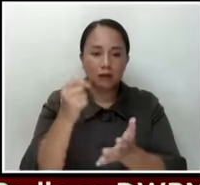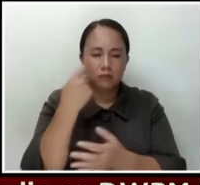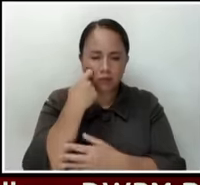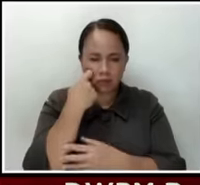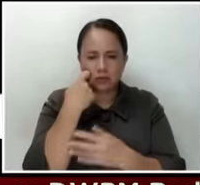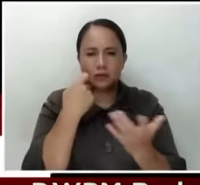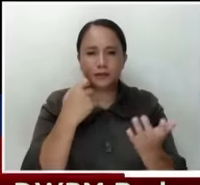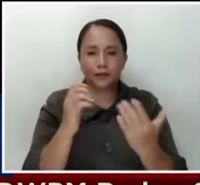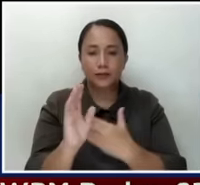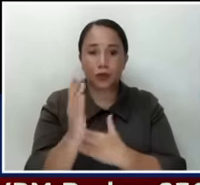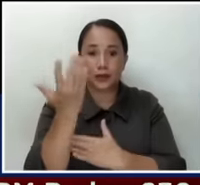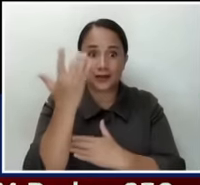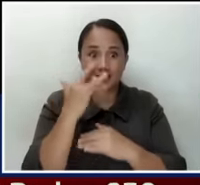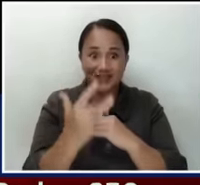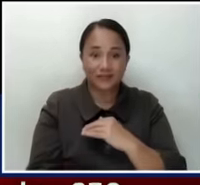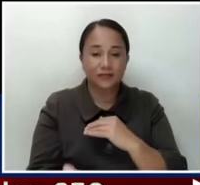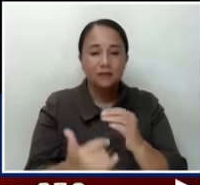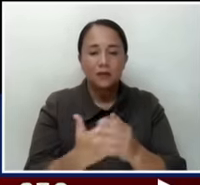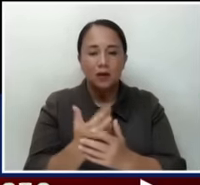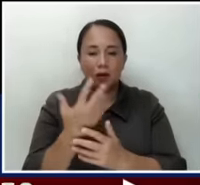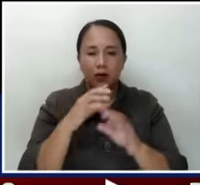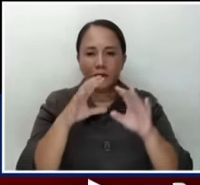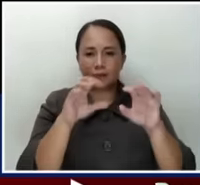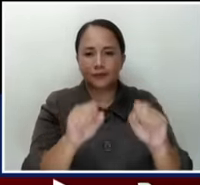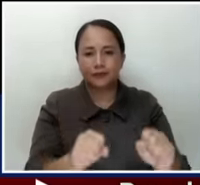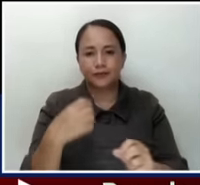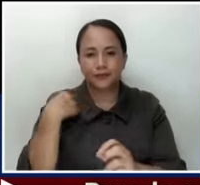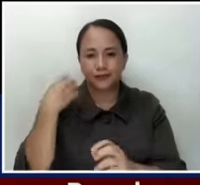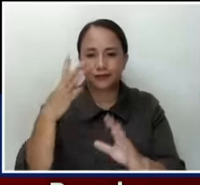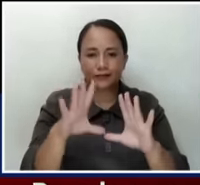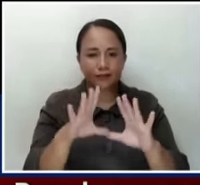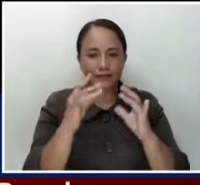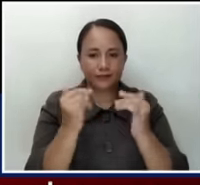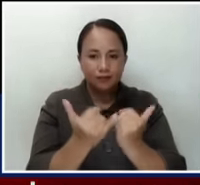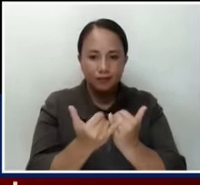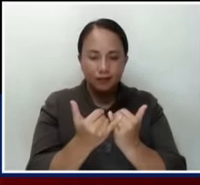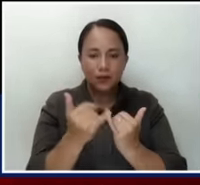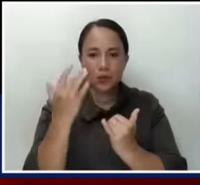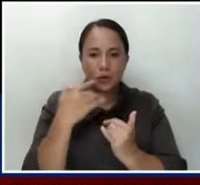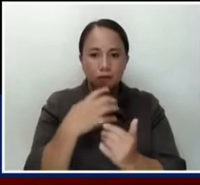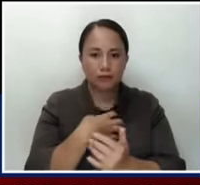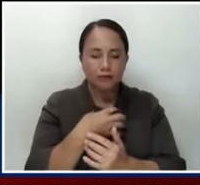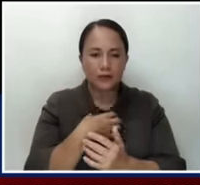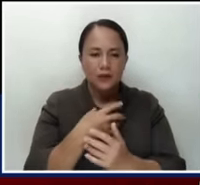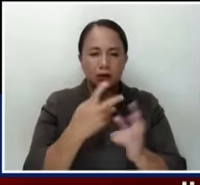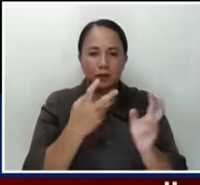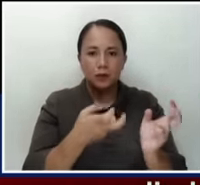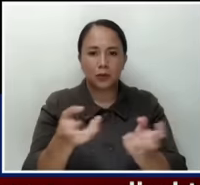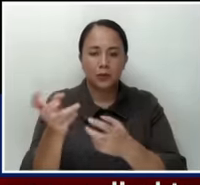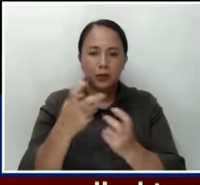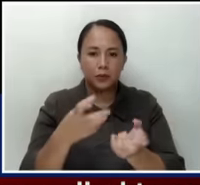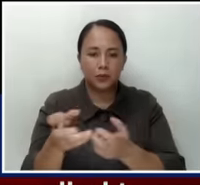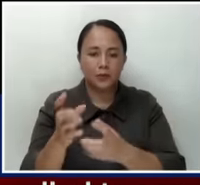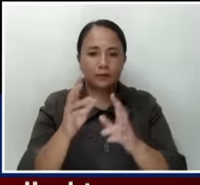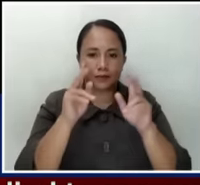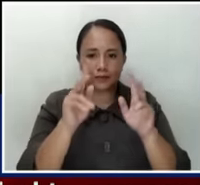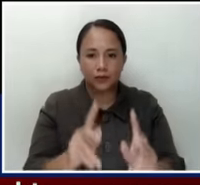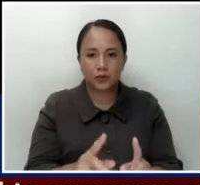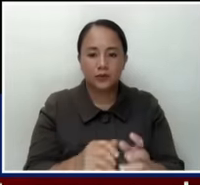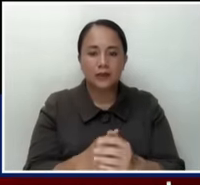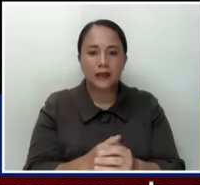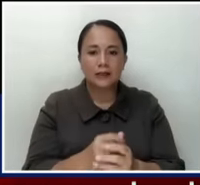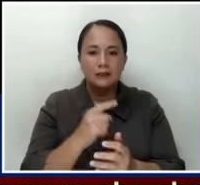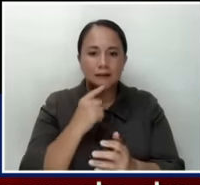dalawang warat laban sa tauhan at opisyal ng kumpanya. Bunsod ng reklamo na trafficking in persons at serious